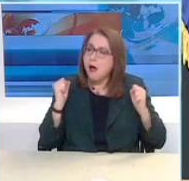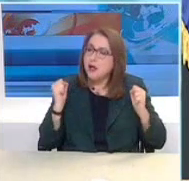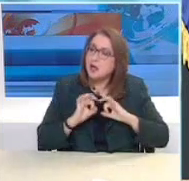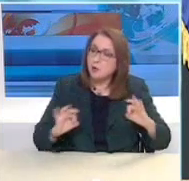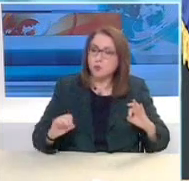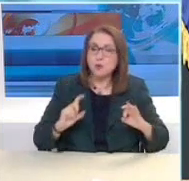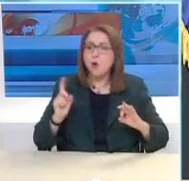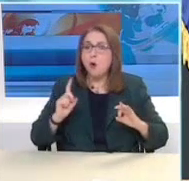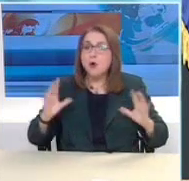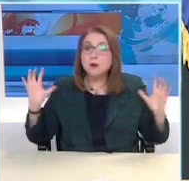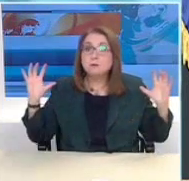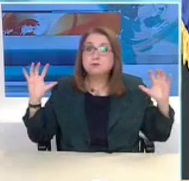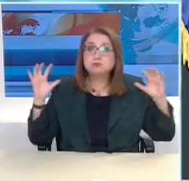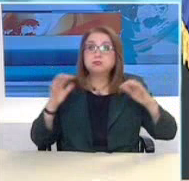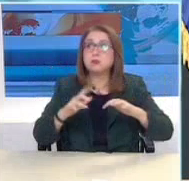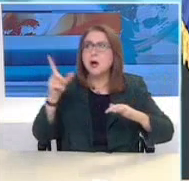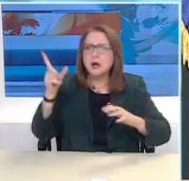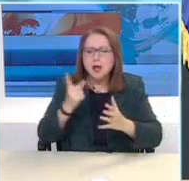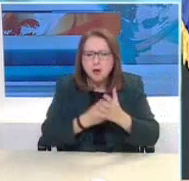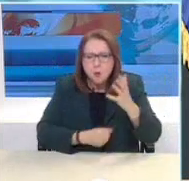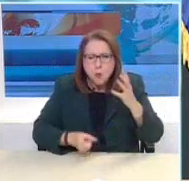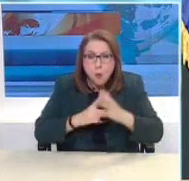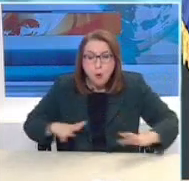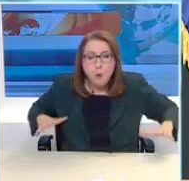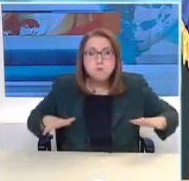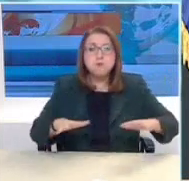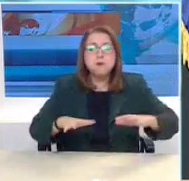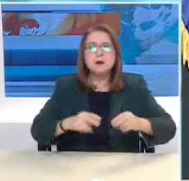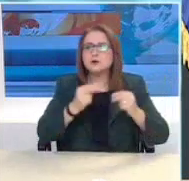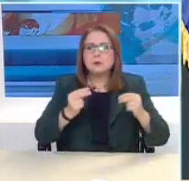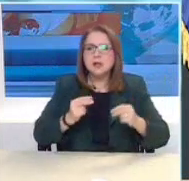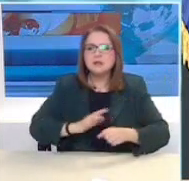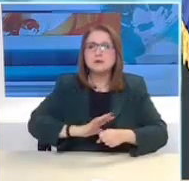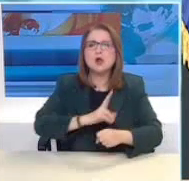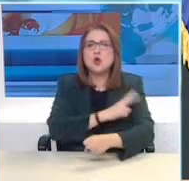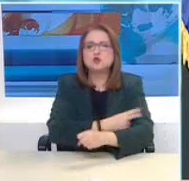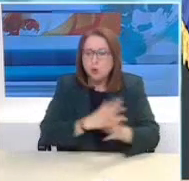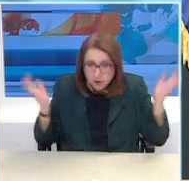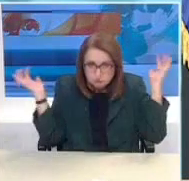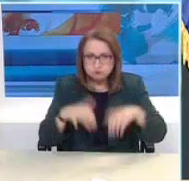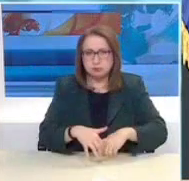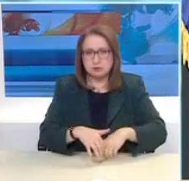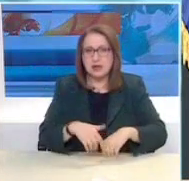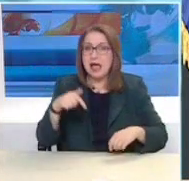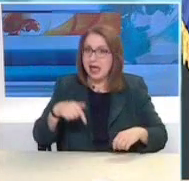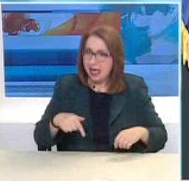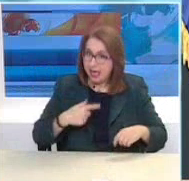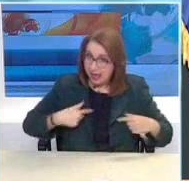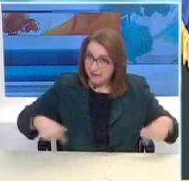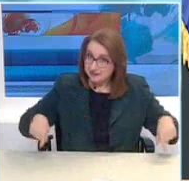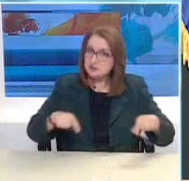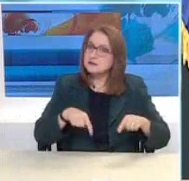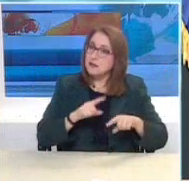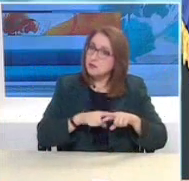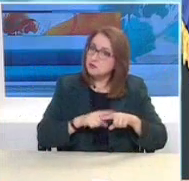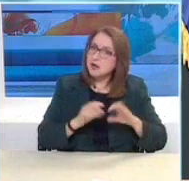Εμείς δεν είδαμε τέτοια απότομη κορυφή. Το σύστημα υγείας μας πιέστηκε λιγότερο, χάρη στις προσπάθειες όλων. Το ρο-0 στην